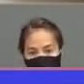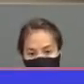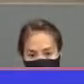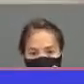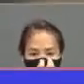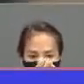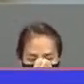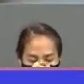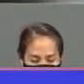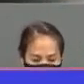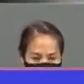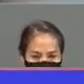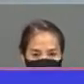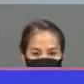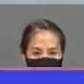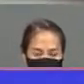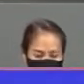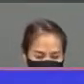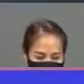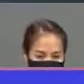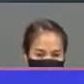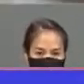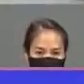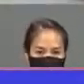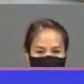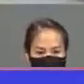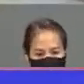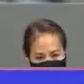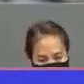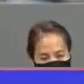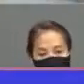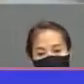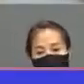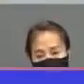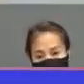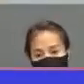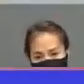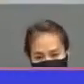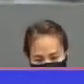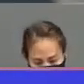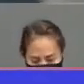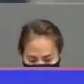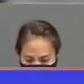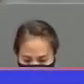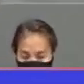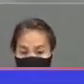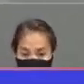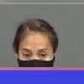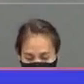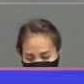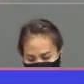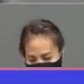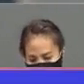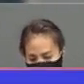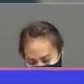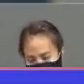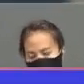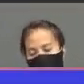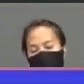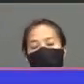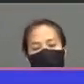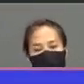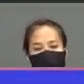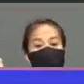สามารถที่จะรับรับการรับรองมาตรฐานความปลอดภัยทางชีวภาพระดับ 3ได้ในเดือนถัดไปก็คือเรื่องตุลาคม